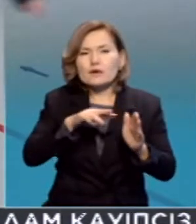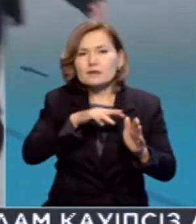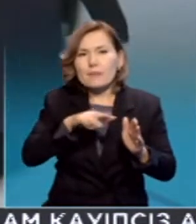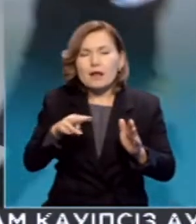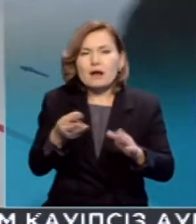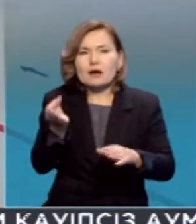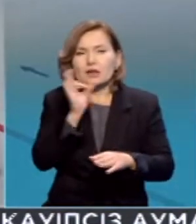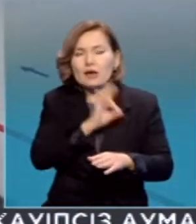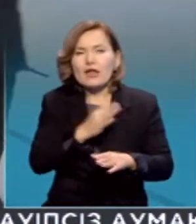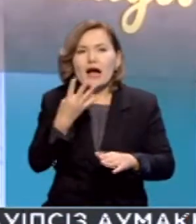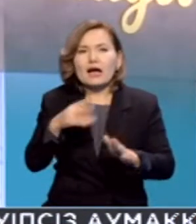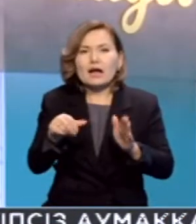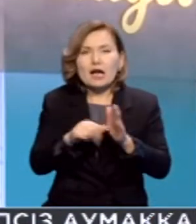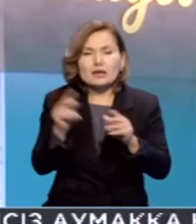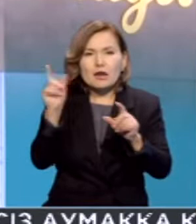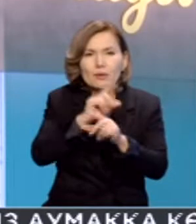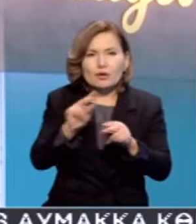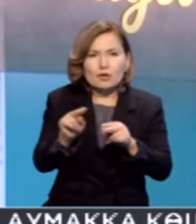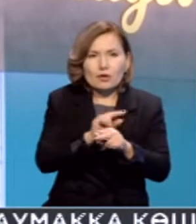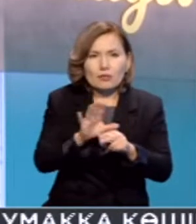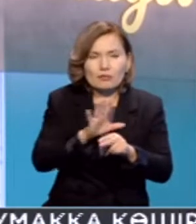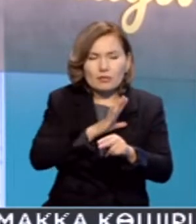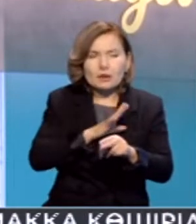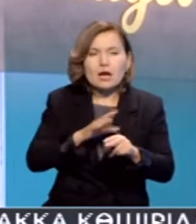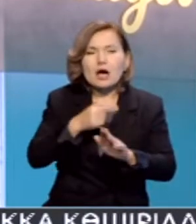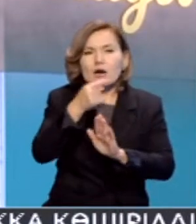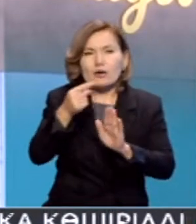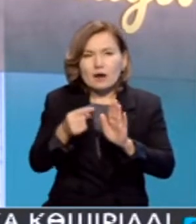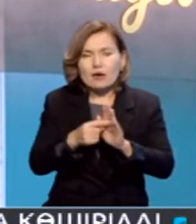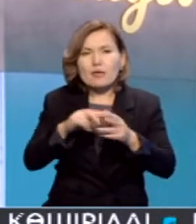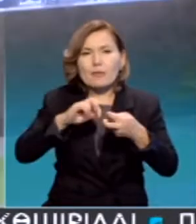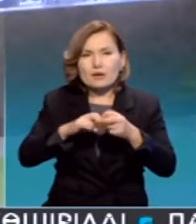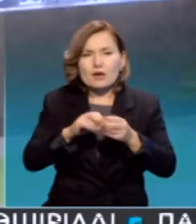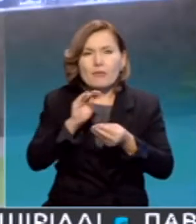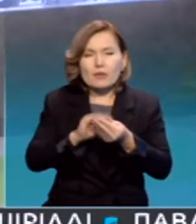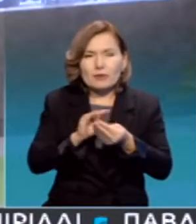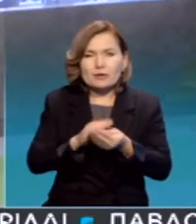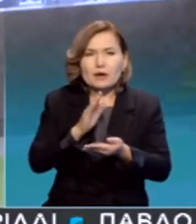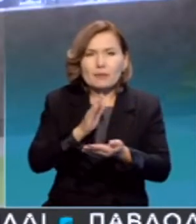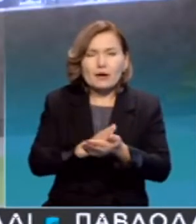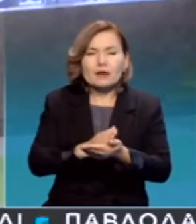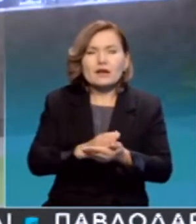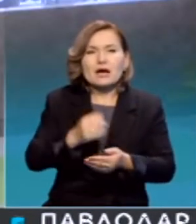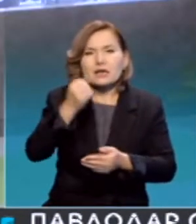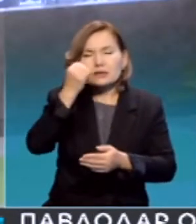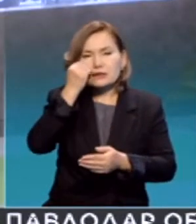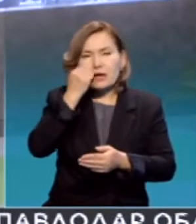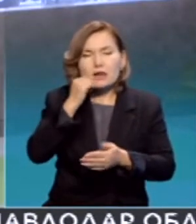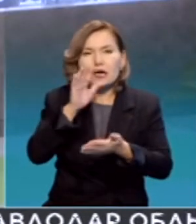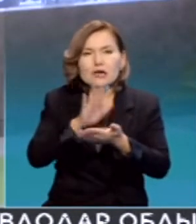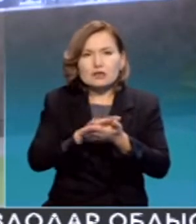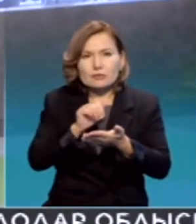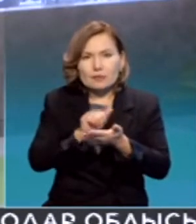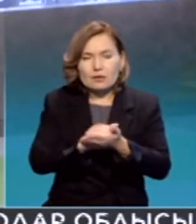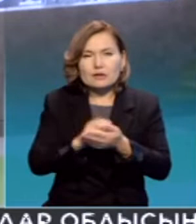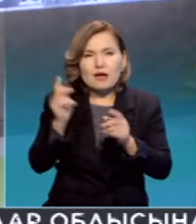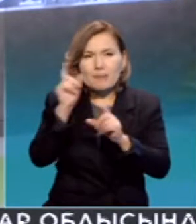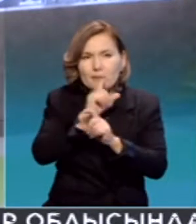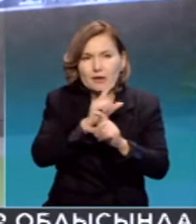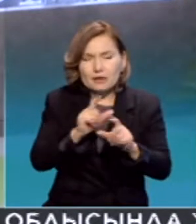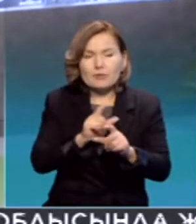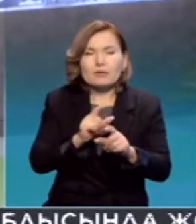мектеп жөнделді. Бірақ шешілмеген мәселе әлі де бар. Апаттық жағдайда мектептер жоқ, бірақ 3 ауысымда